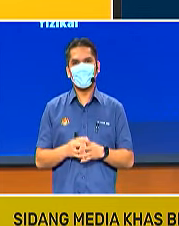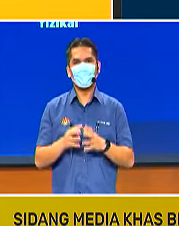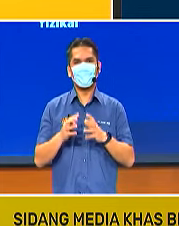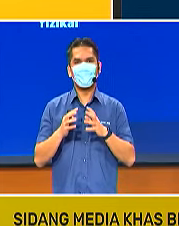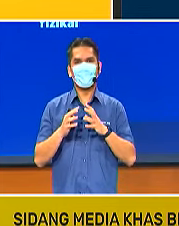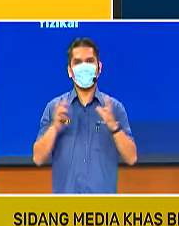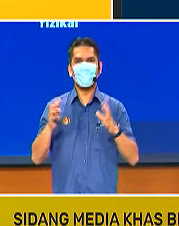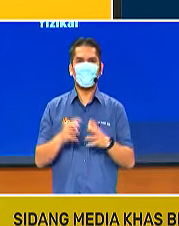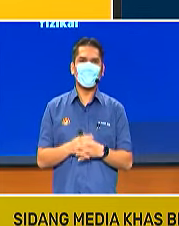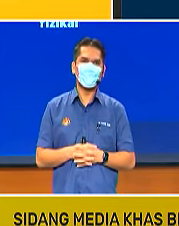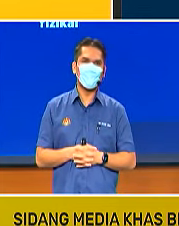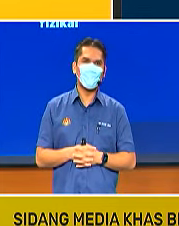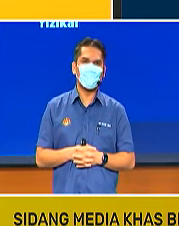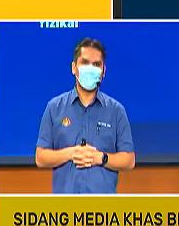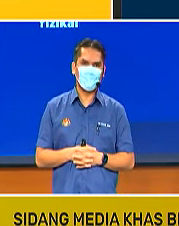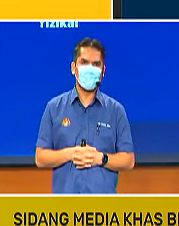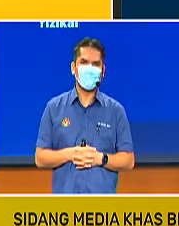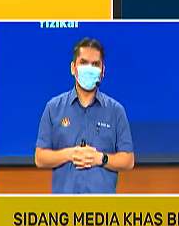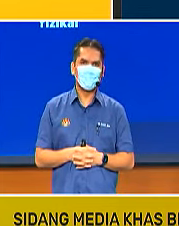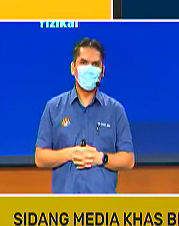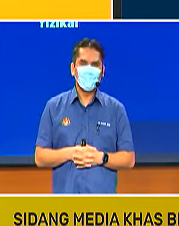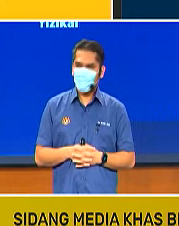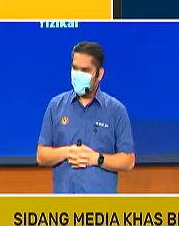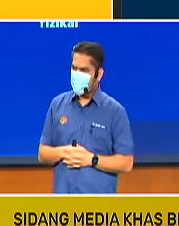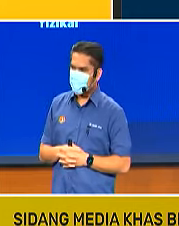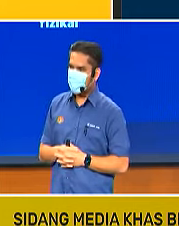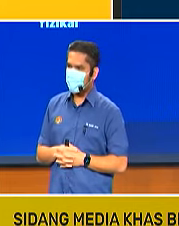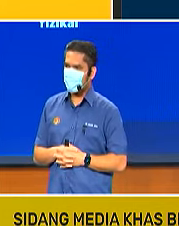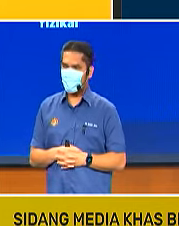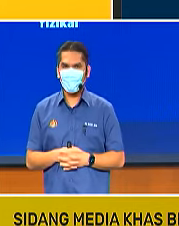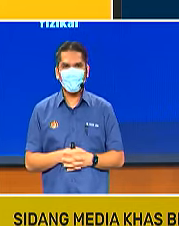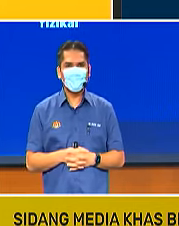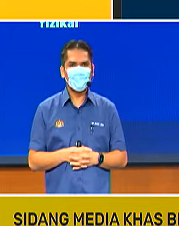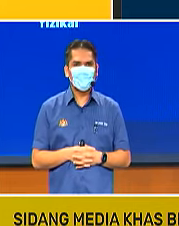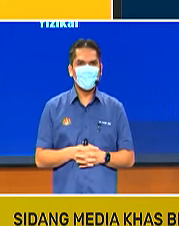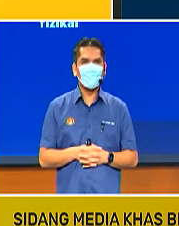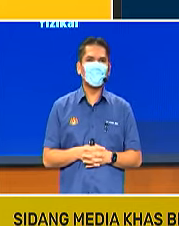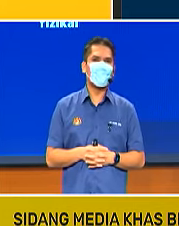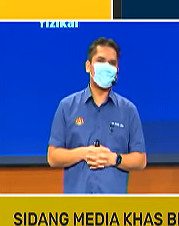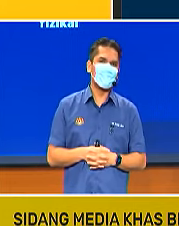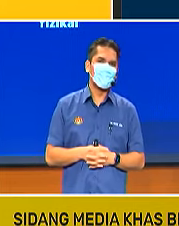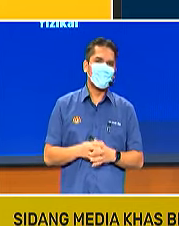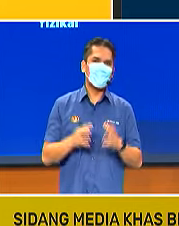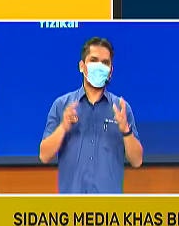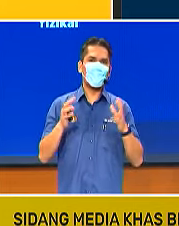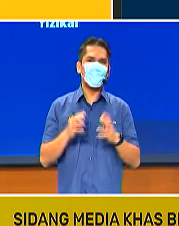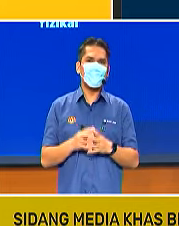melaksanakan persiapan yang cukup rapi pertama sekali adalah menyiapkan